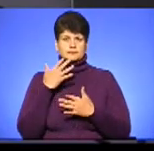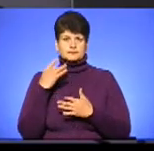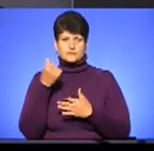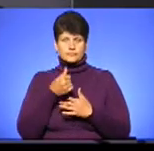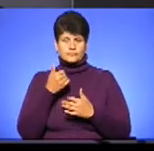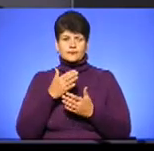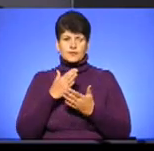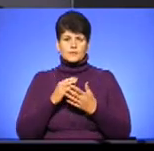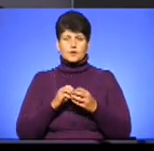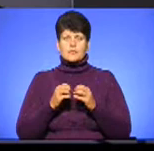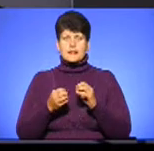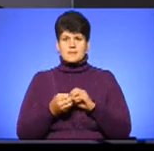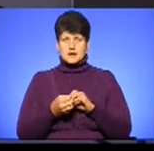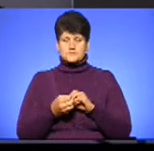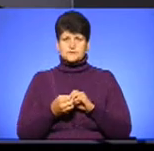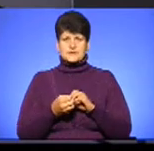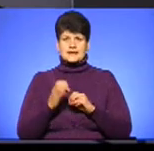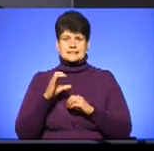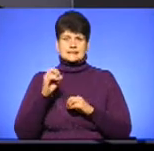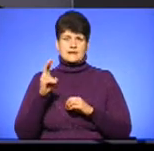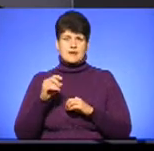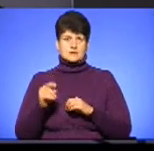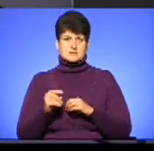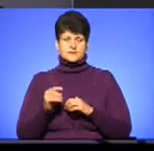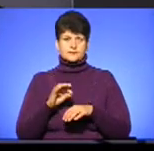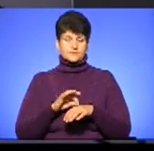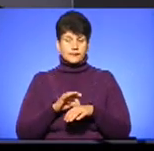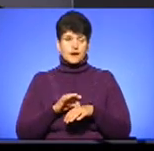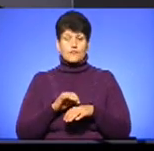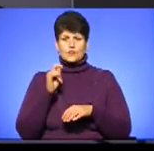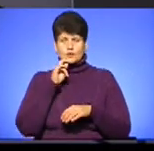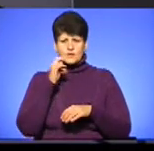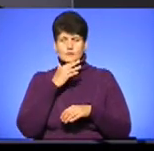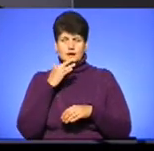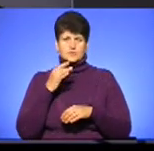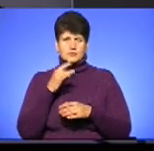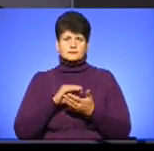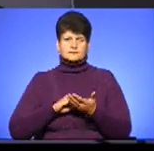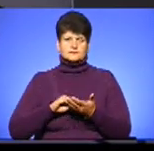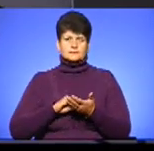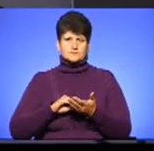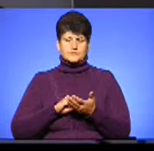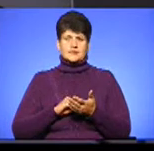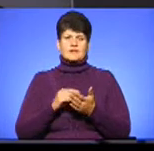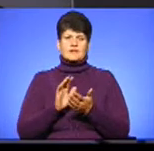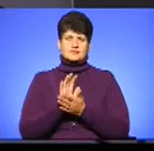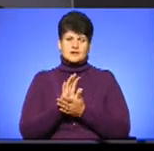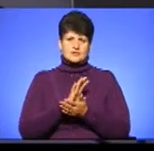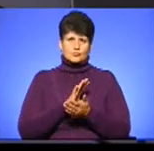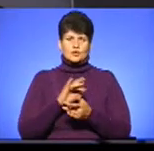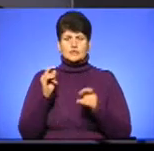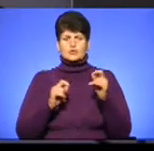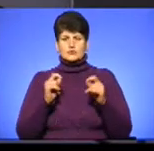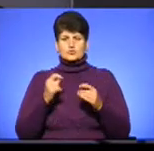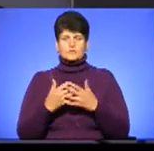існує проблема сказу. В Україні я неодноразово це заявляв і на сторінках газет, і на конференції, що